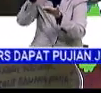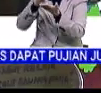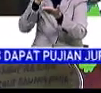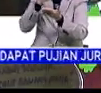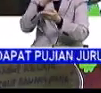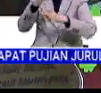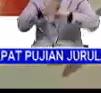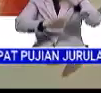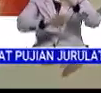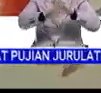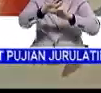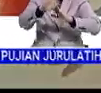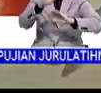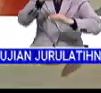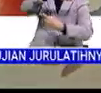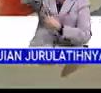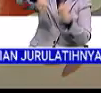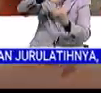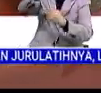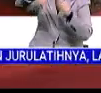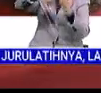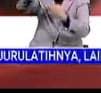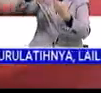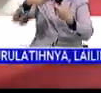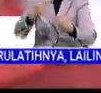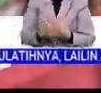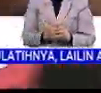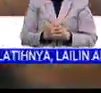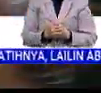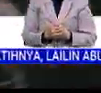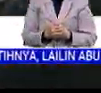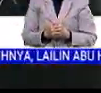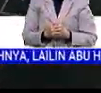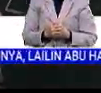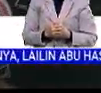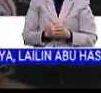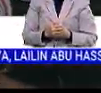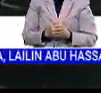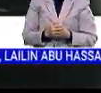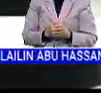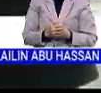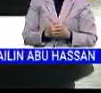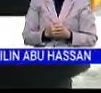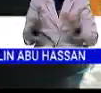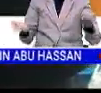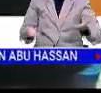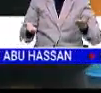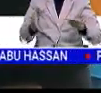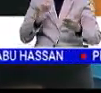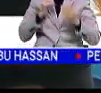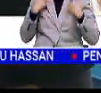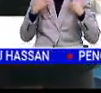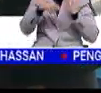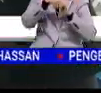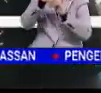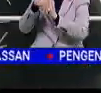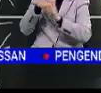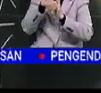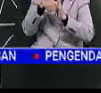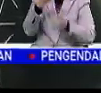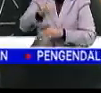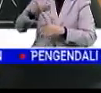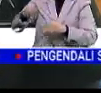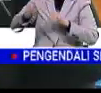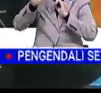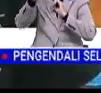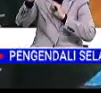kraf tangan kitar semula. Baik, saya kini berada di bus pameran barangan buangan